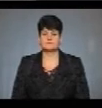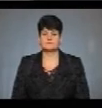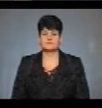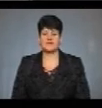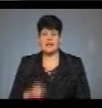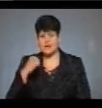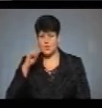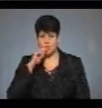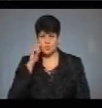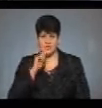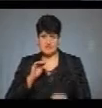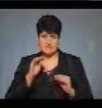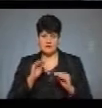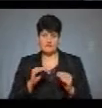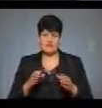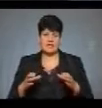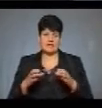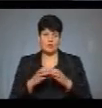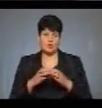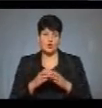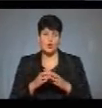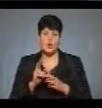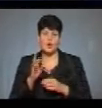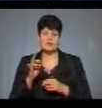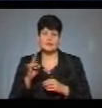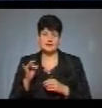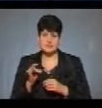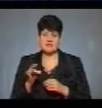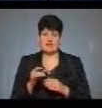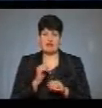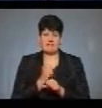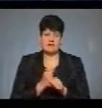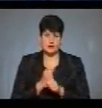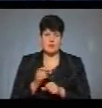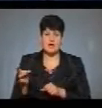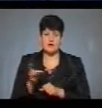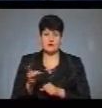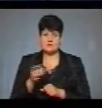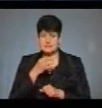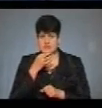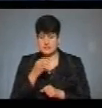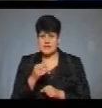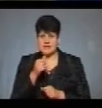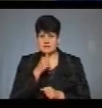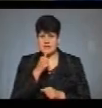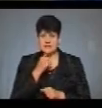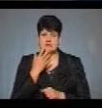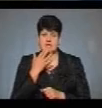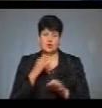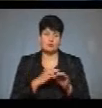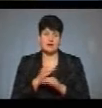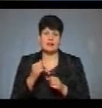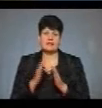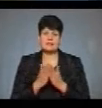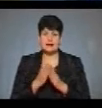Рекорд України встановили у категорії «Кондитерські вироби. Розміри», повідомила експертка національного проєкту «Книга рекордів